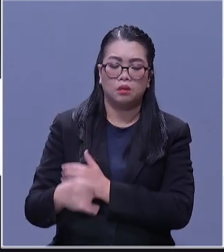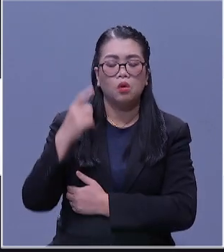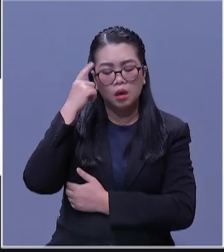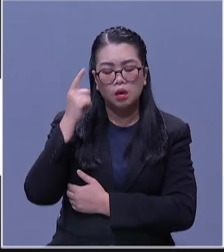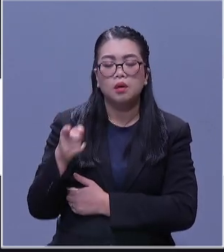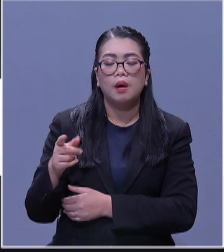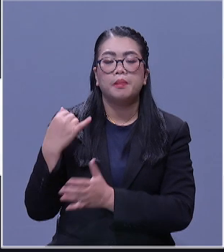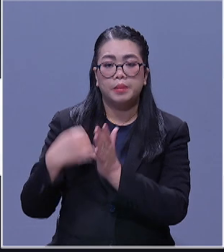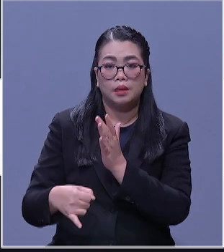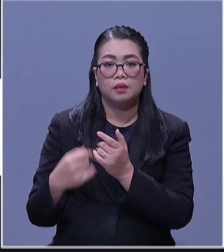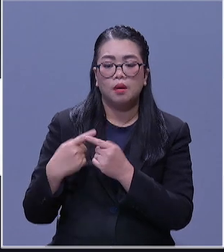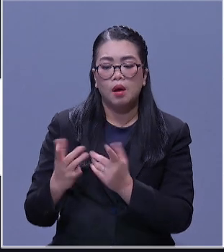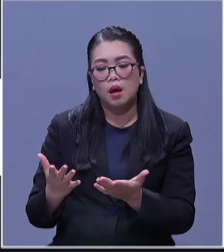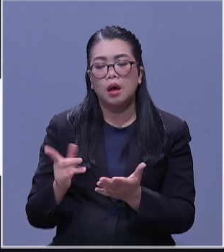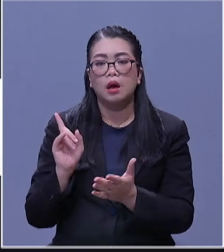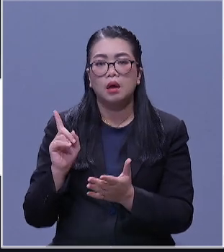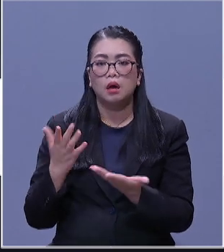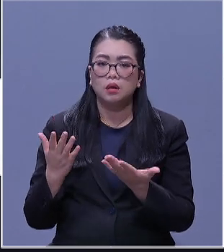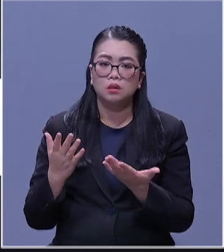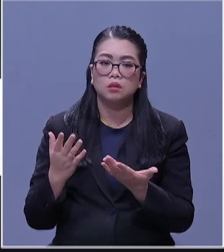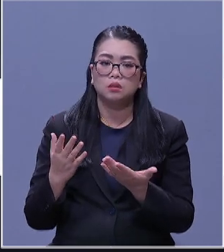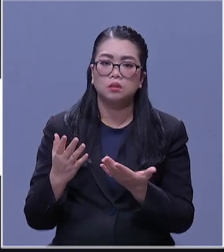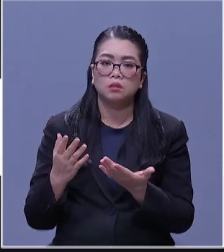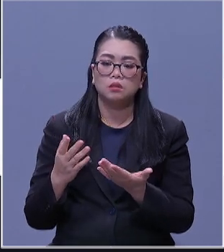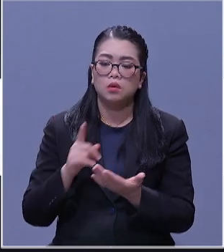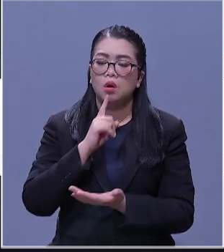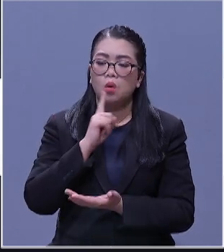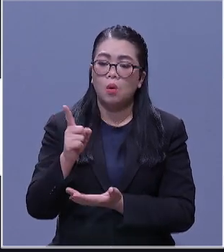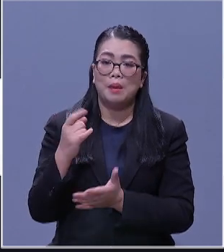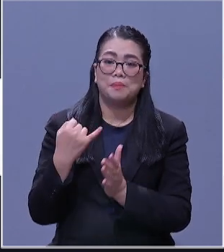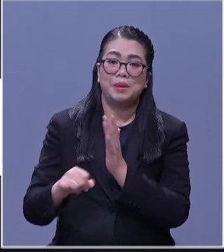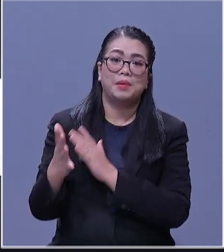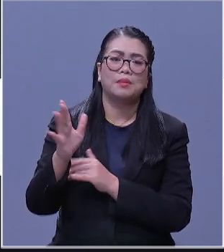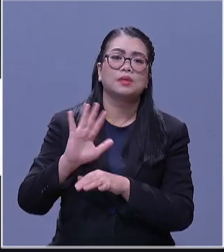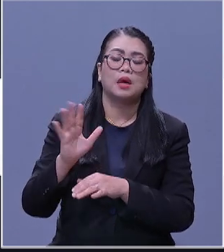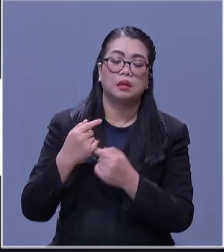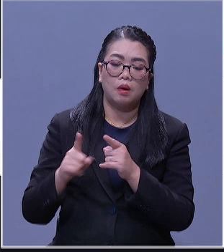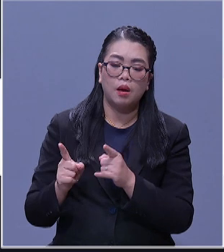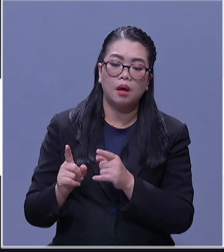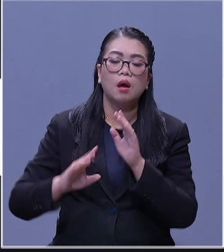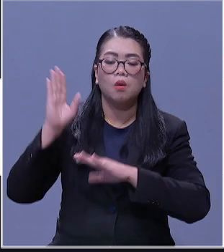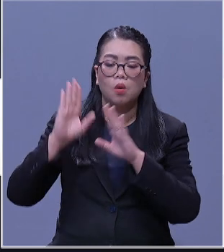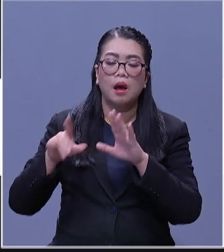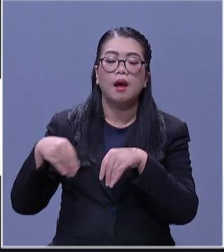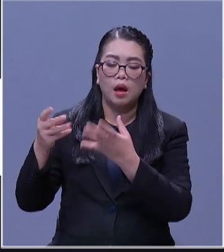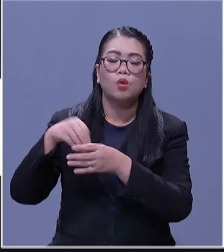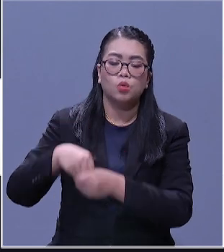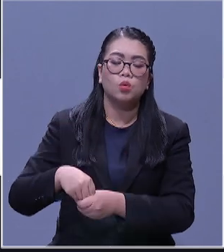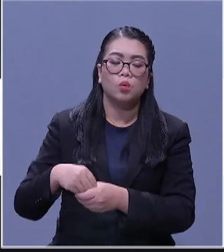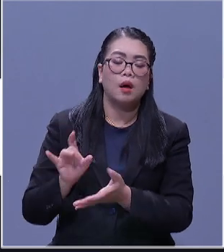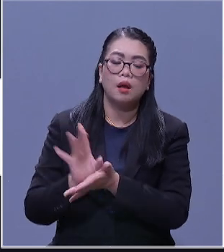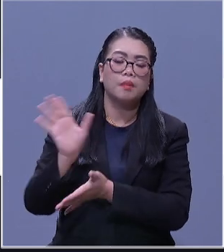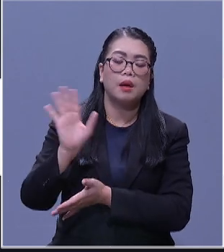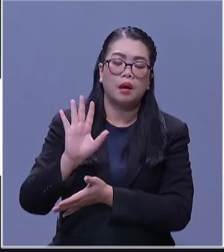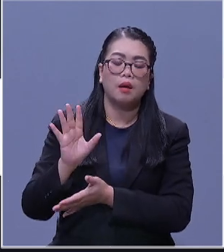อ่าเพียงแต่ว่าเค้าก็ไม่ได้ว่าไม่ได้ว่าสสปูอัไม่ผิดนะครับคือคือคือว่าผิดว่าผิดผิด